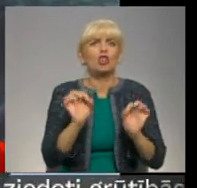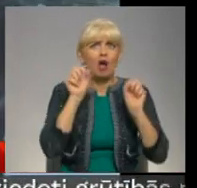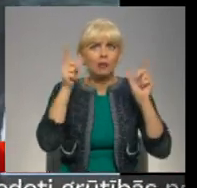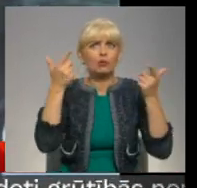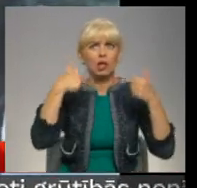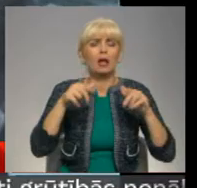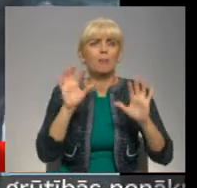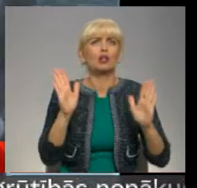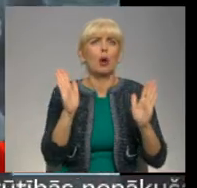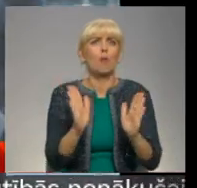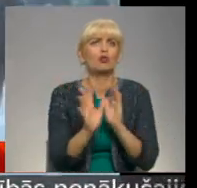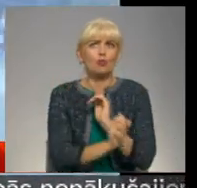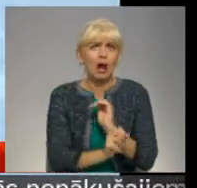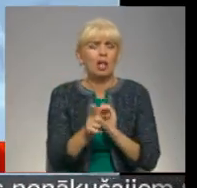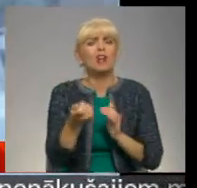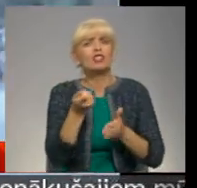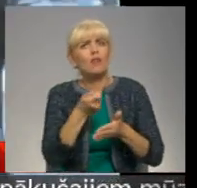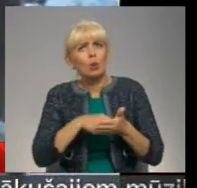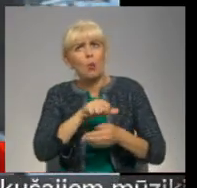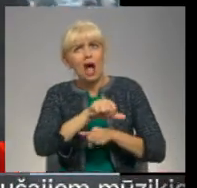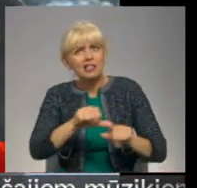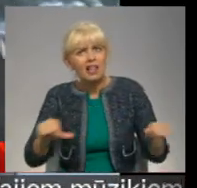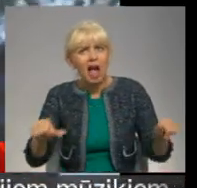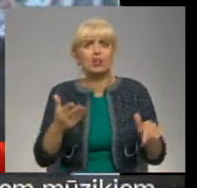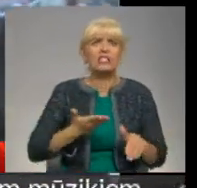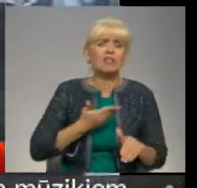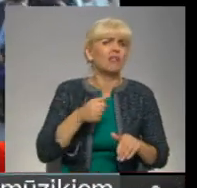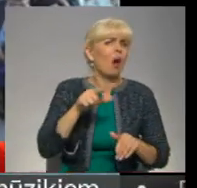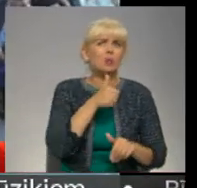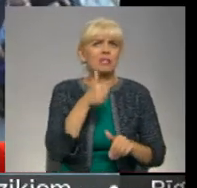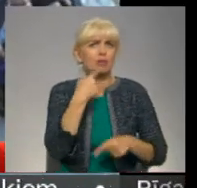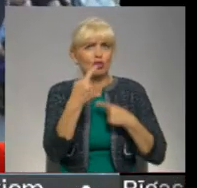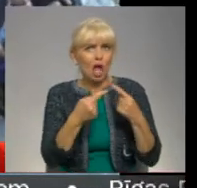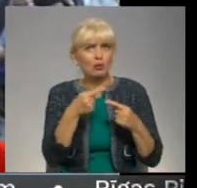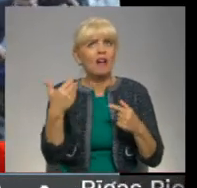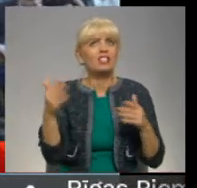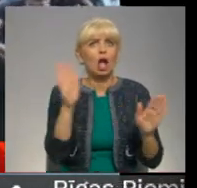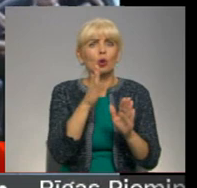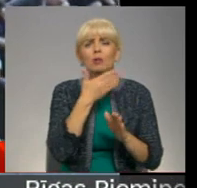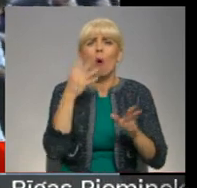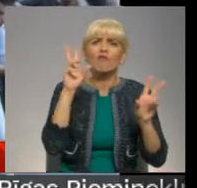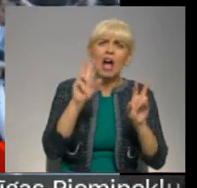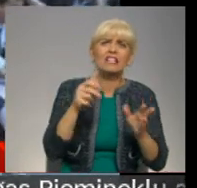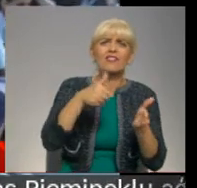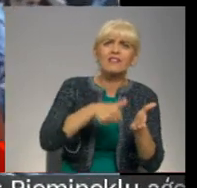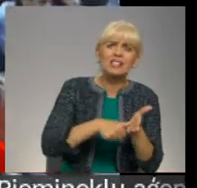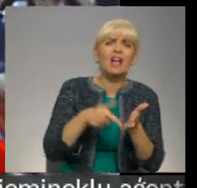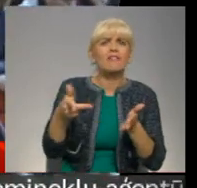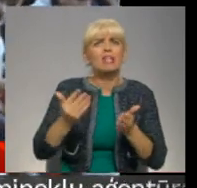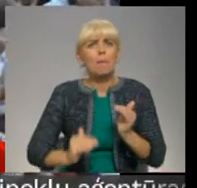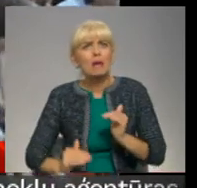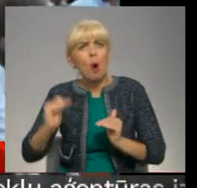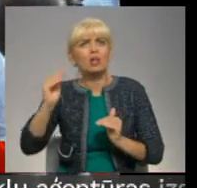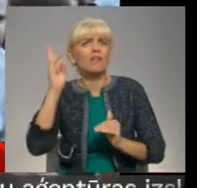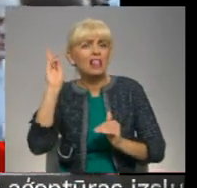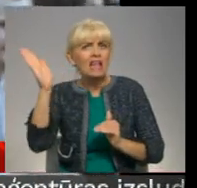nerunāja. Rozenštrauha liktenis līdz šim nav pētīts vai fiksēts kādā biogrāfiskā liecībā. Tādēļ Latvijas televīzija komponista jubilejas nedēļā